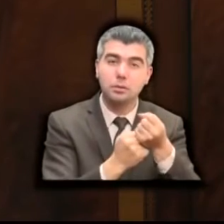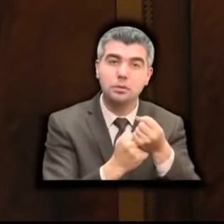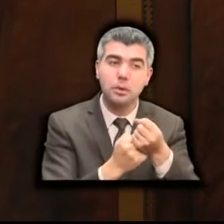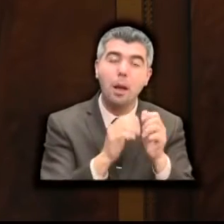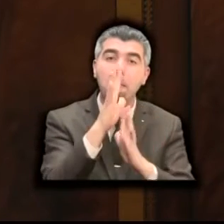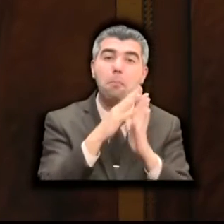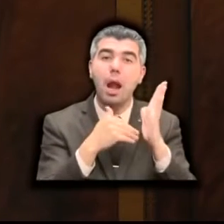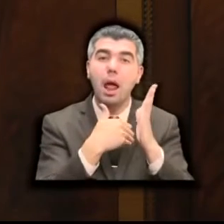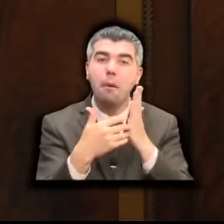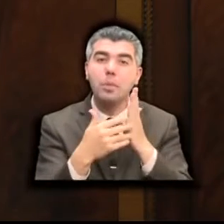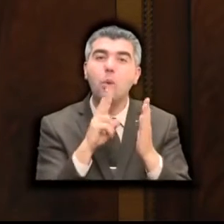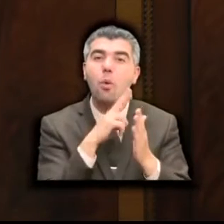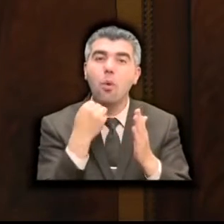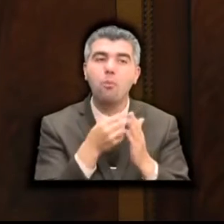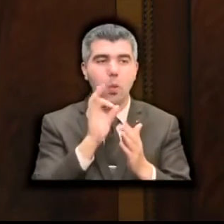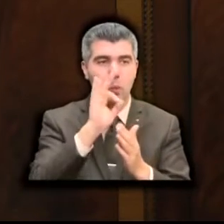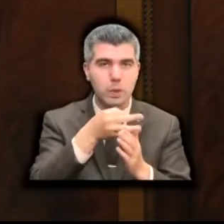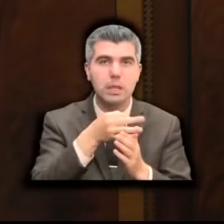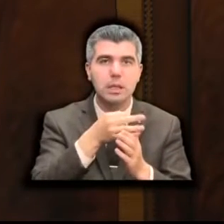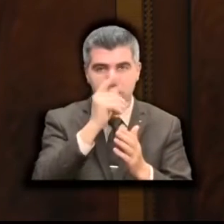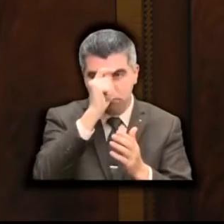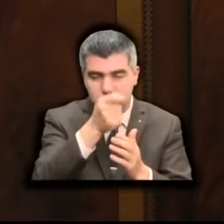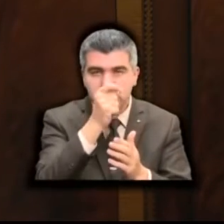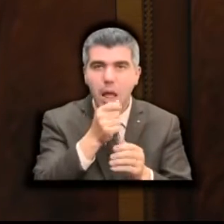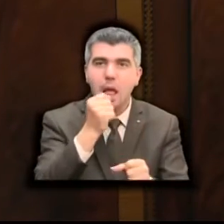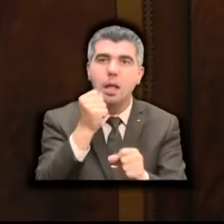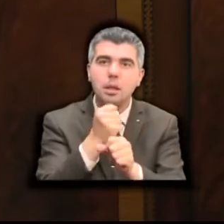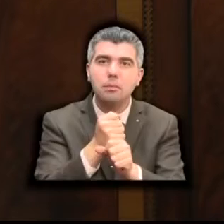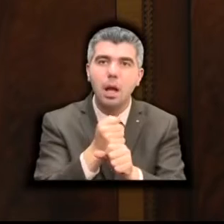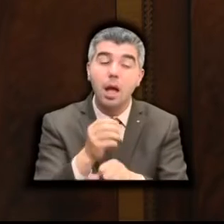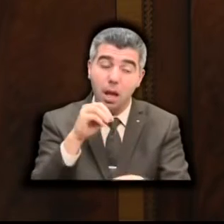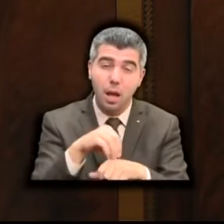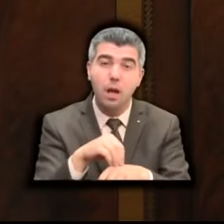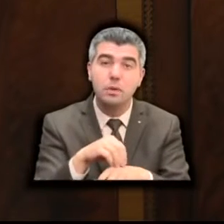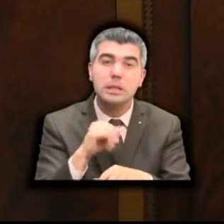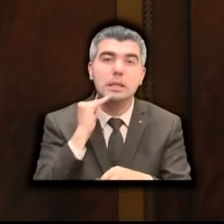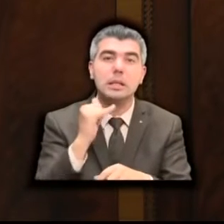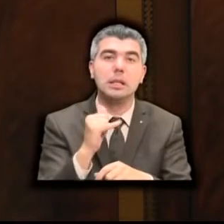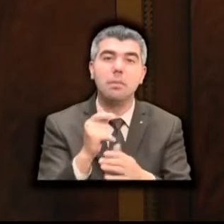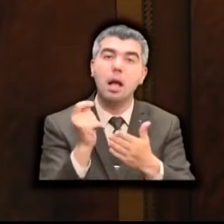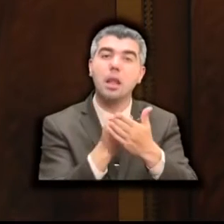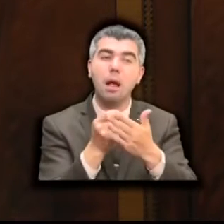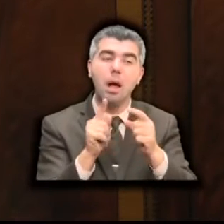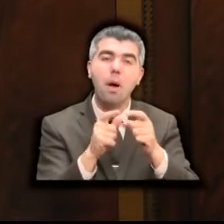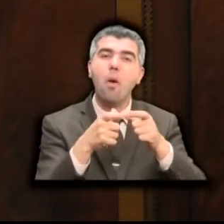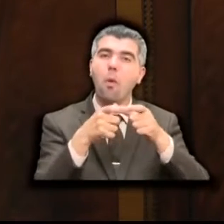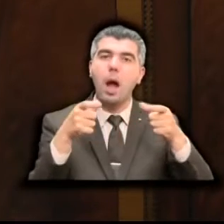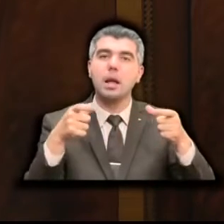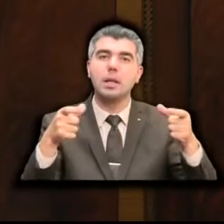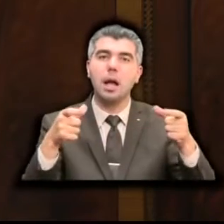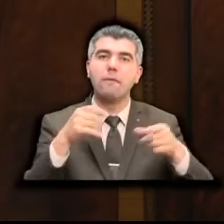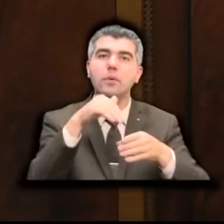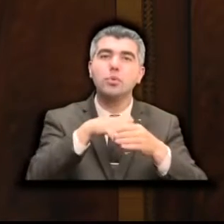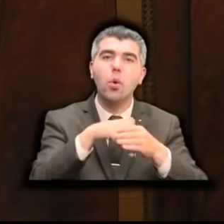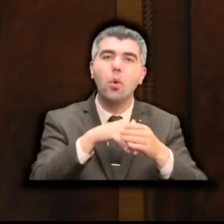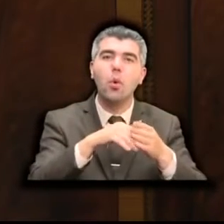في شقه الاجتماعي؟ إلا أنه سيد الرئيس الحكومة ما زلنا نطالب ونلح في توسيع الاستفادة من هذا الصندوق